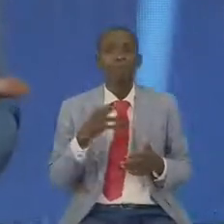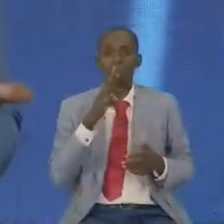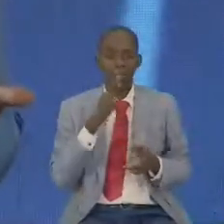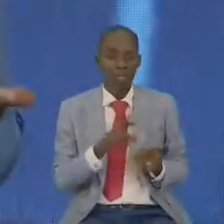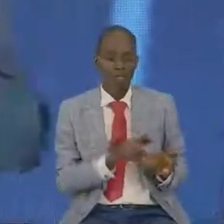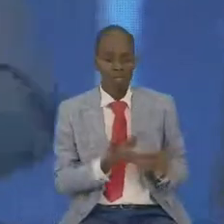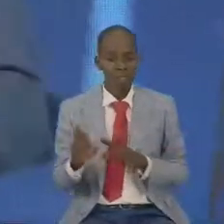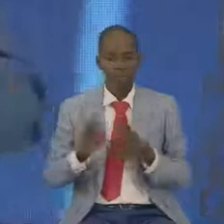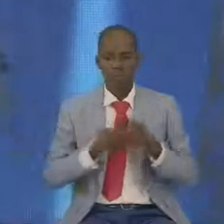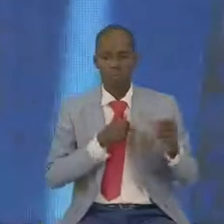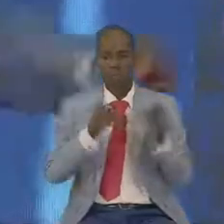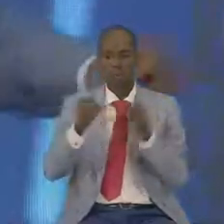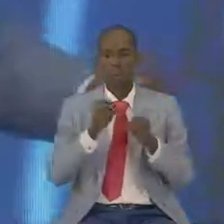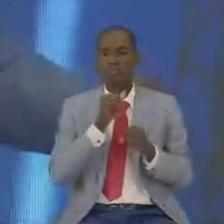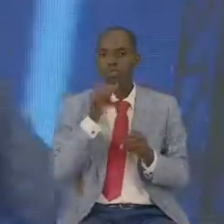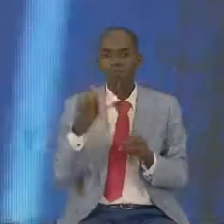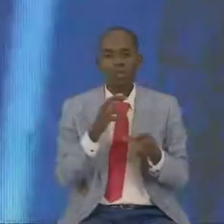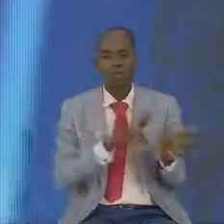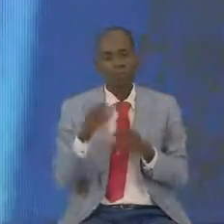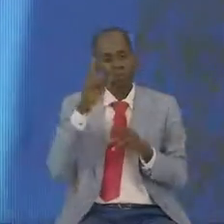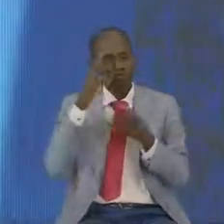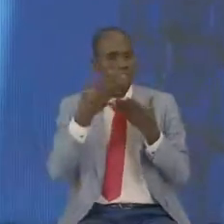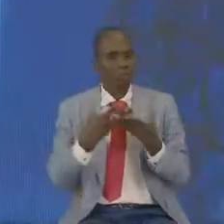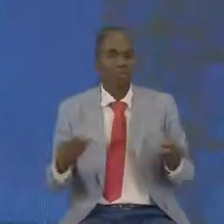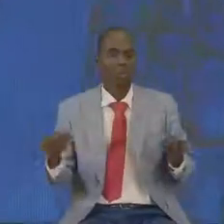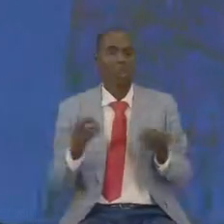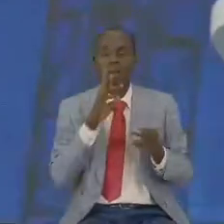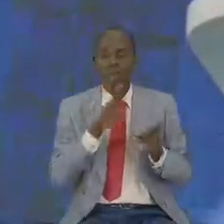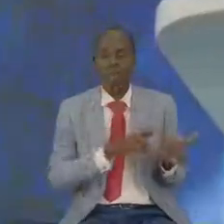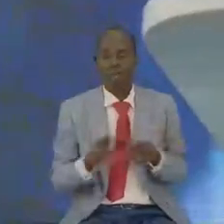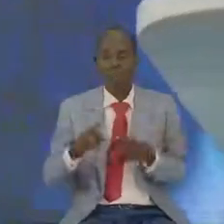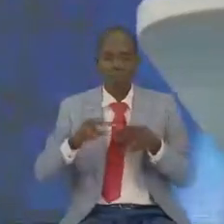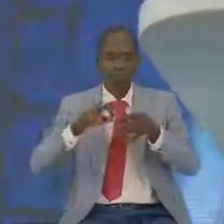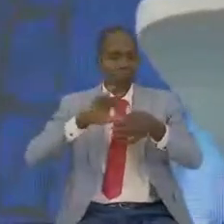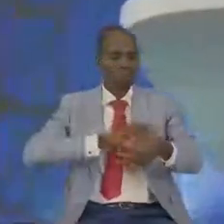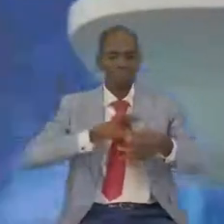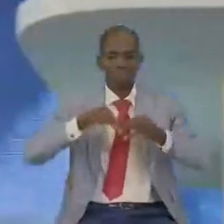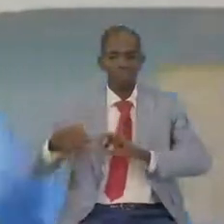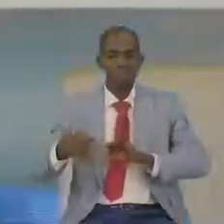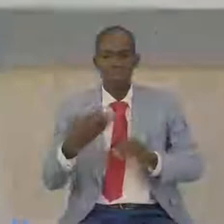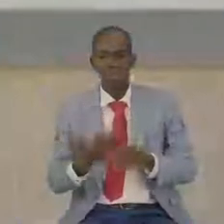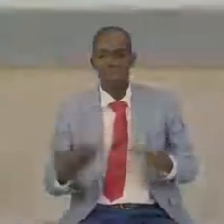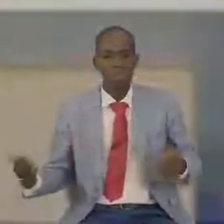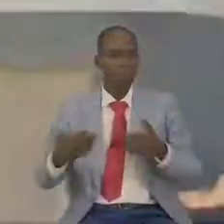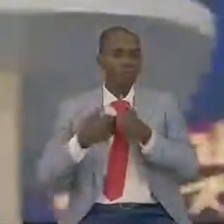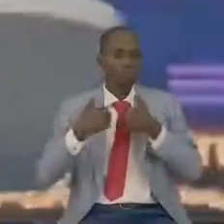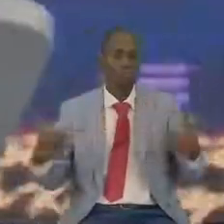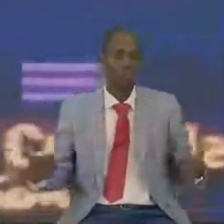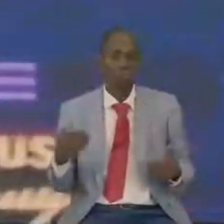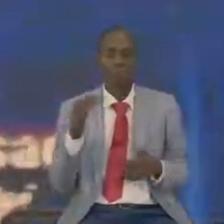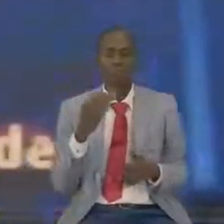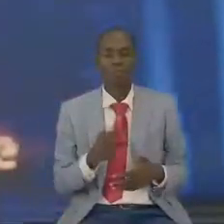pour la solution. Ils sont prêts à déchirer les choses. Et tout ce qui est en eux,